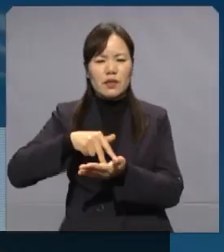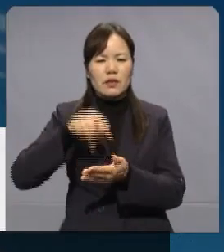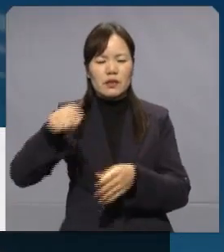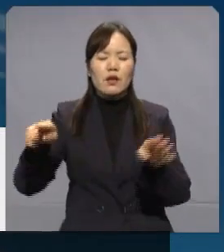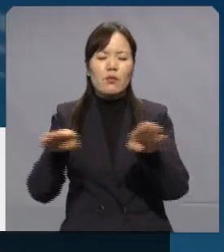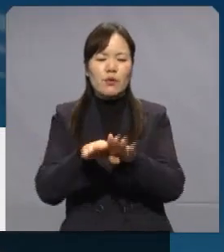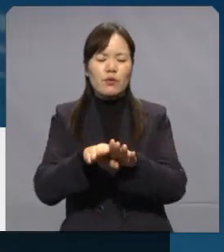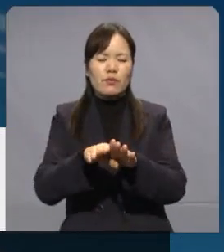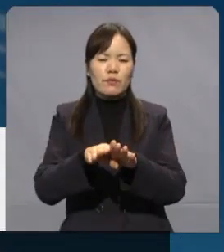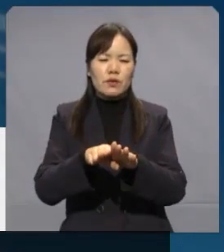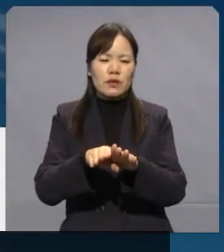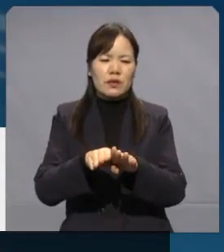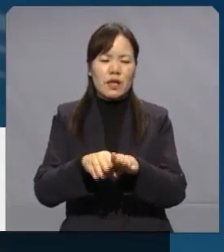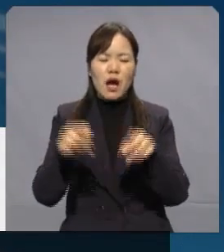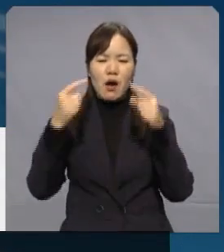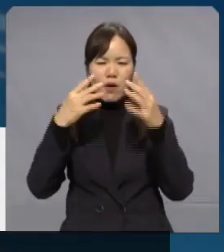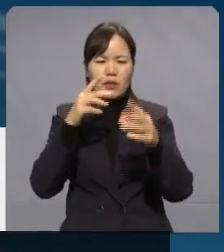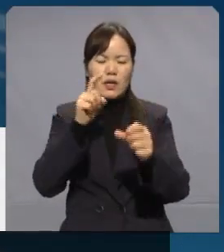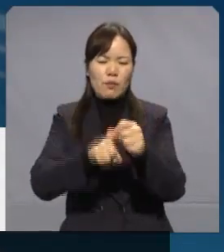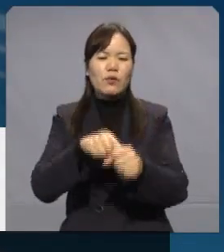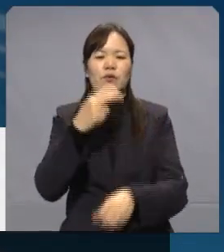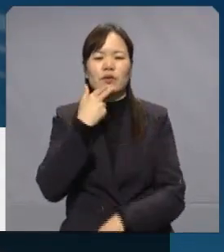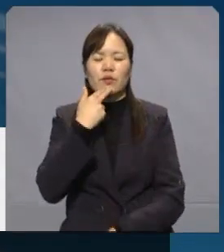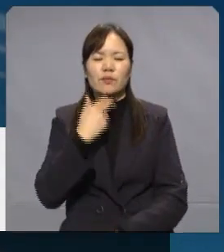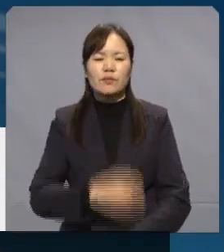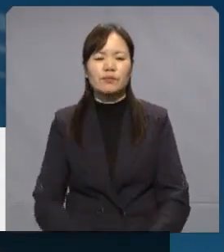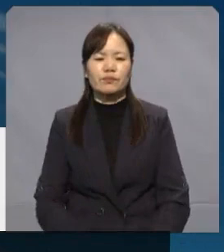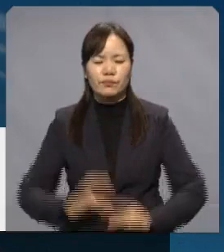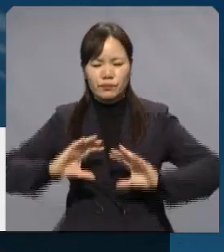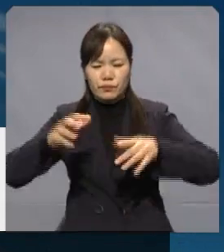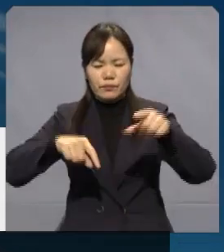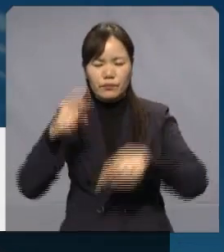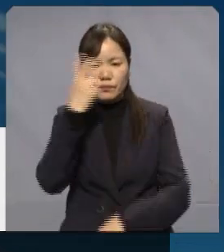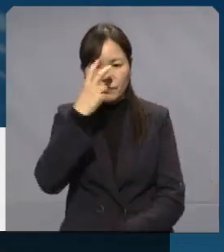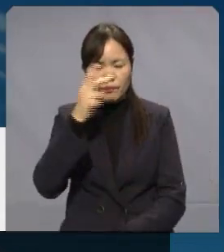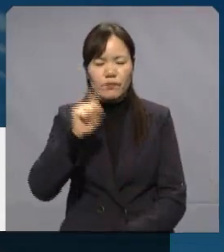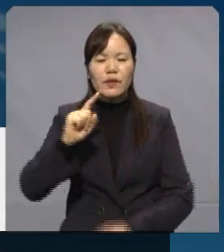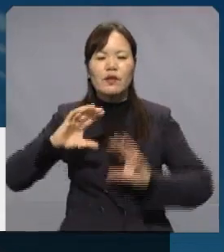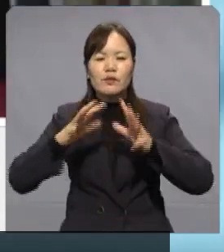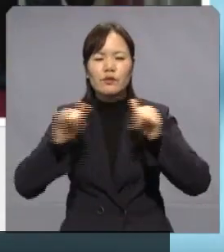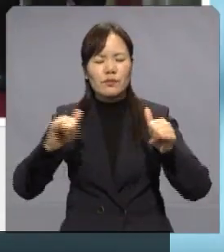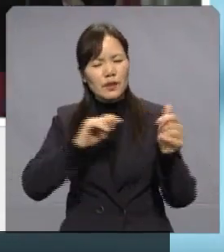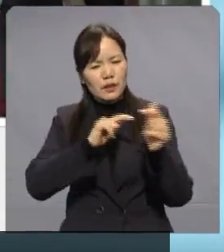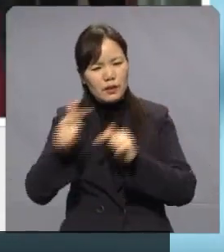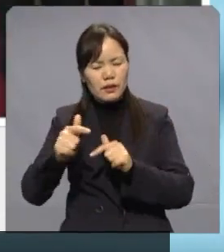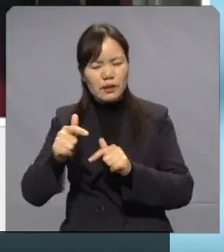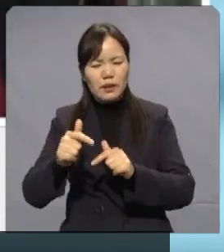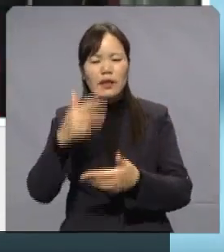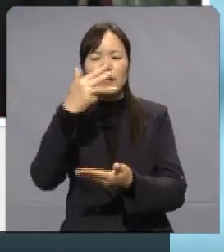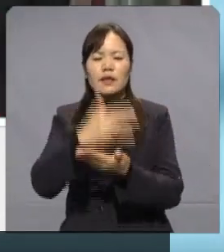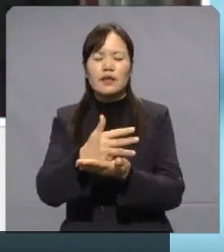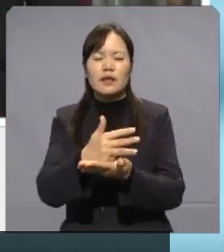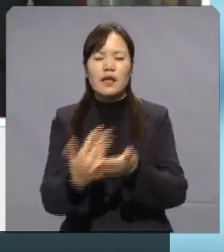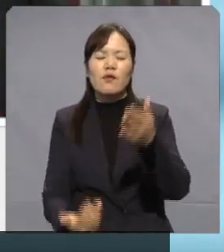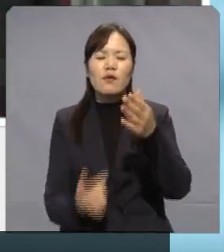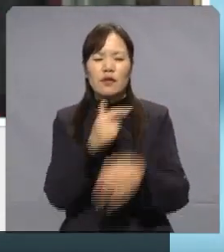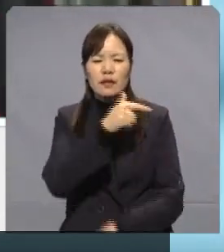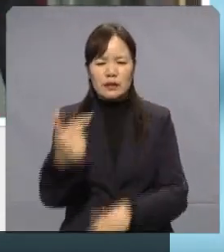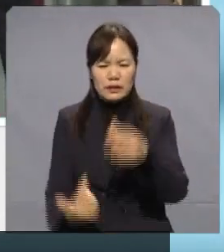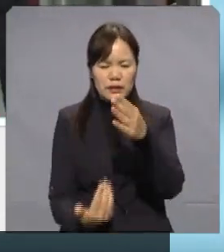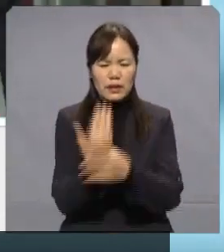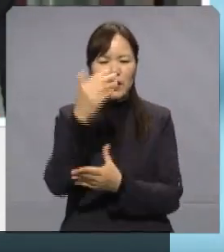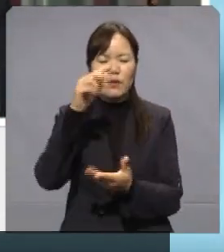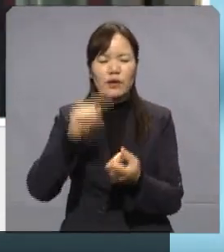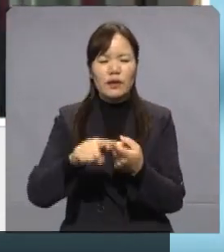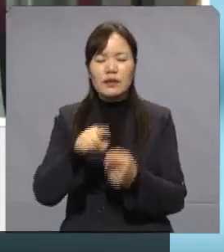없지 않습니까? 이 국정조사라고 하는 것은 조금 전에 말씀드린 것처럼 국민들이 이태원에서 벌어진 이 대형 참사에 대해서